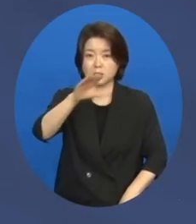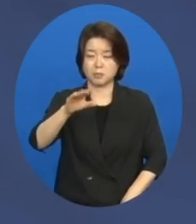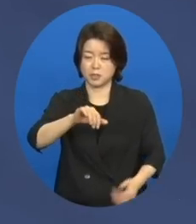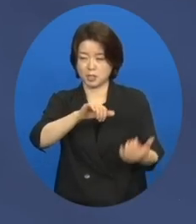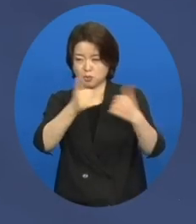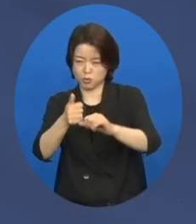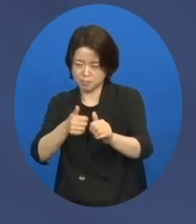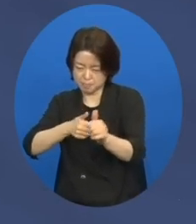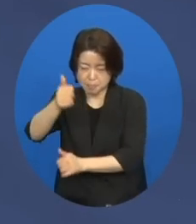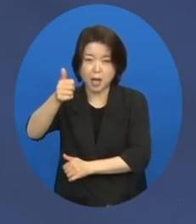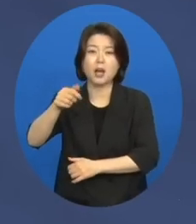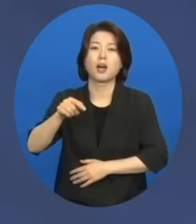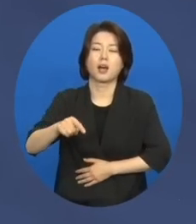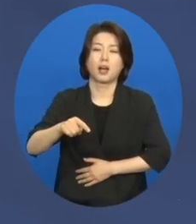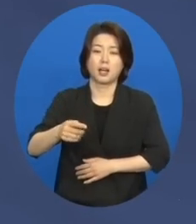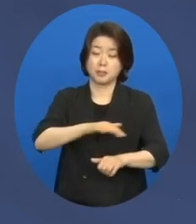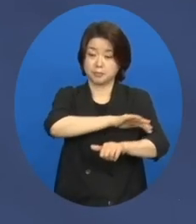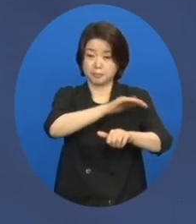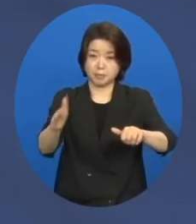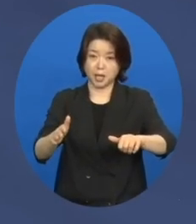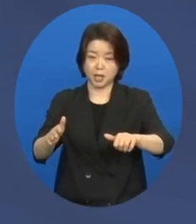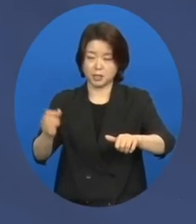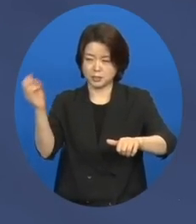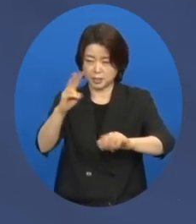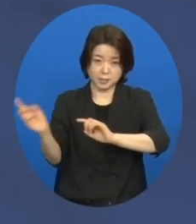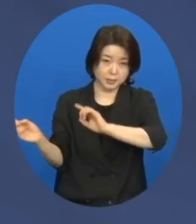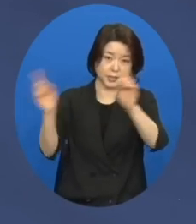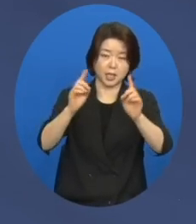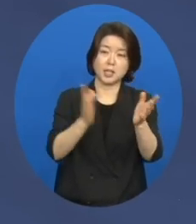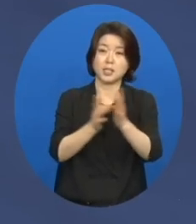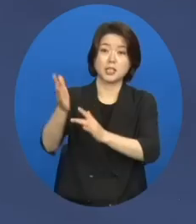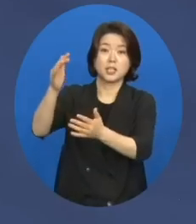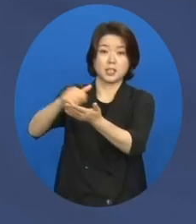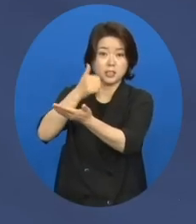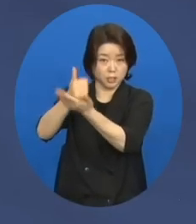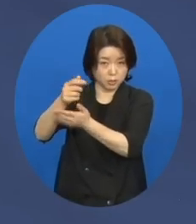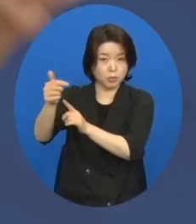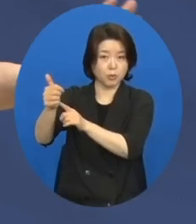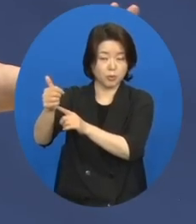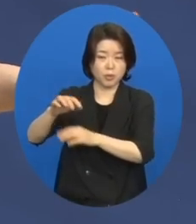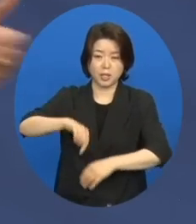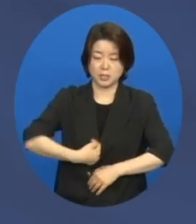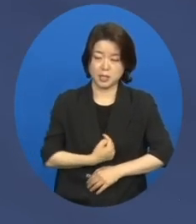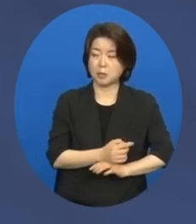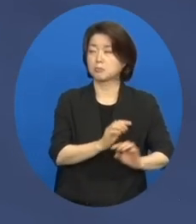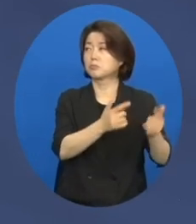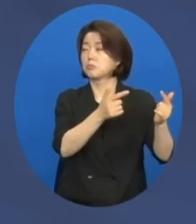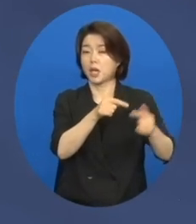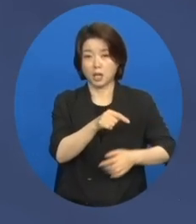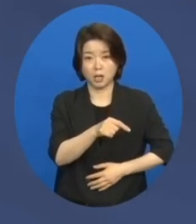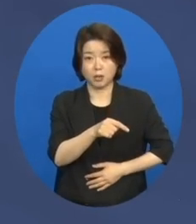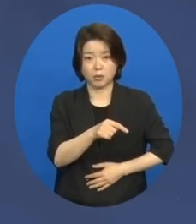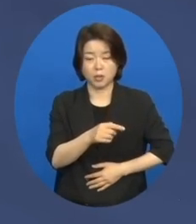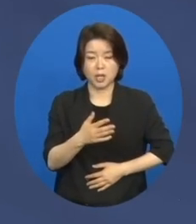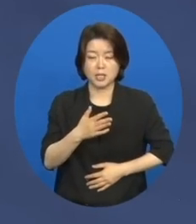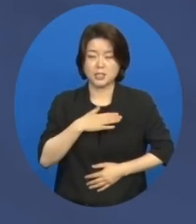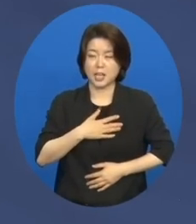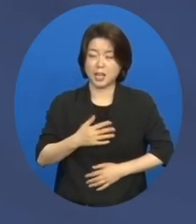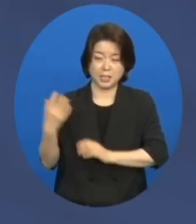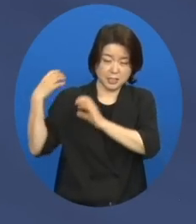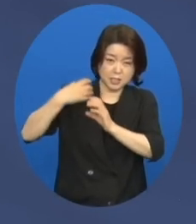죽음을 이기시고 장사지낸 바다에서 다시 살아나신 예수 그리스도를 자기를 부인하고 저 죽은